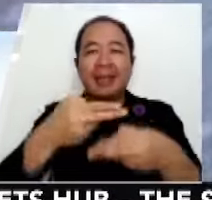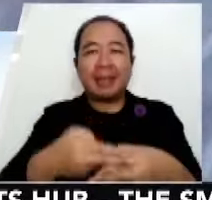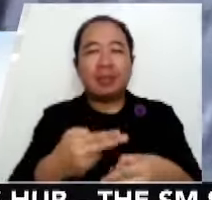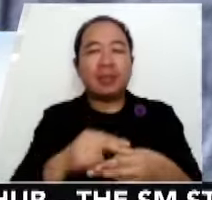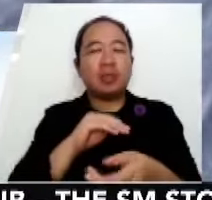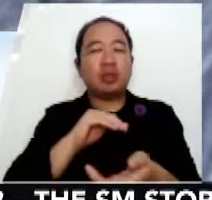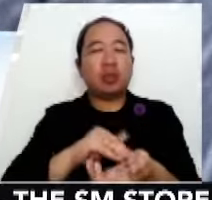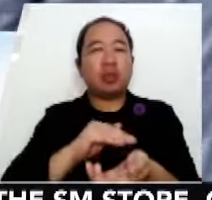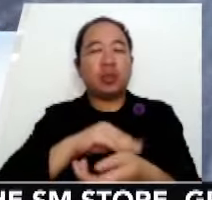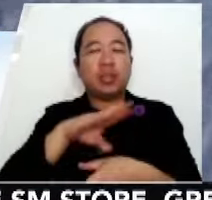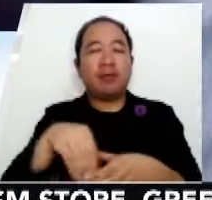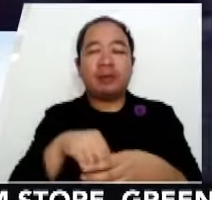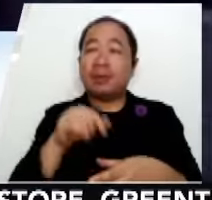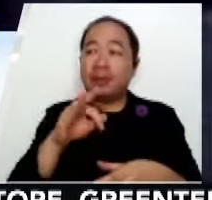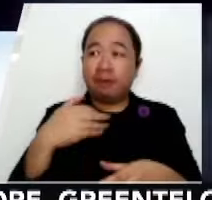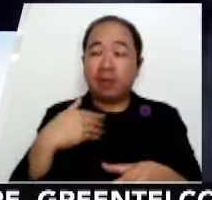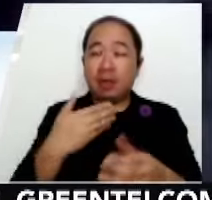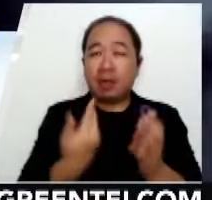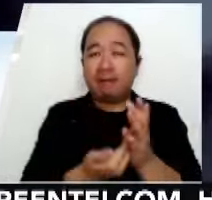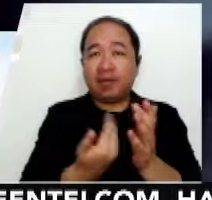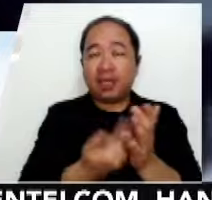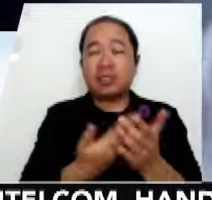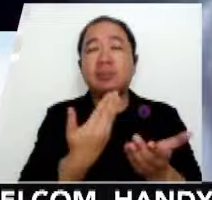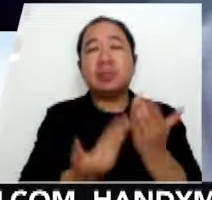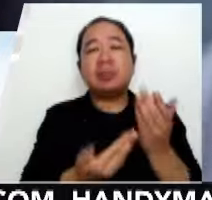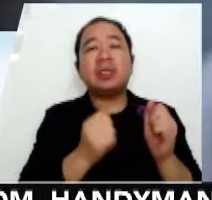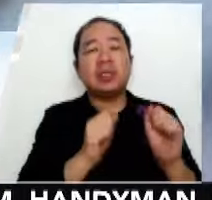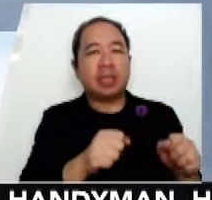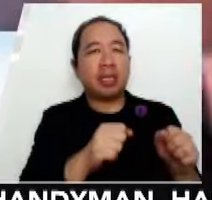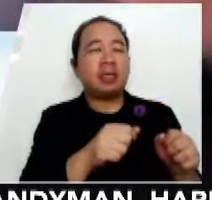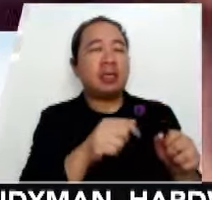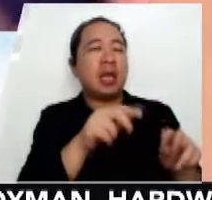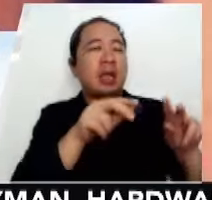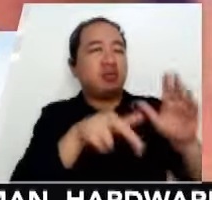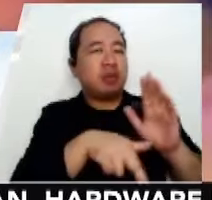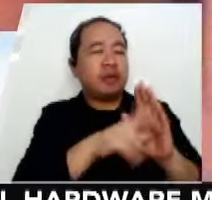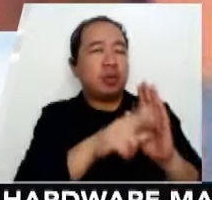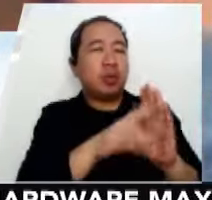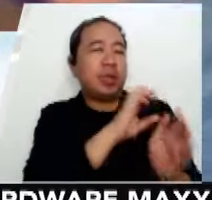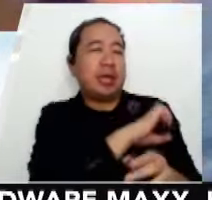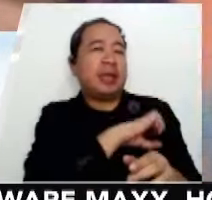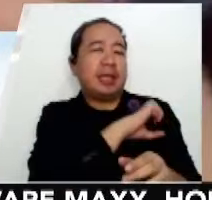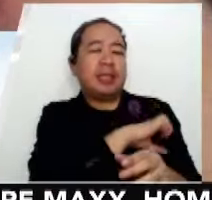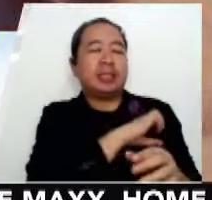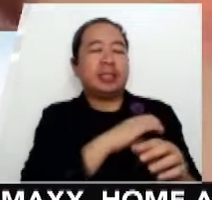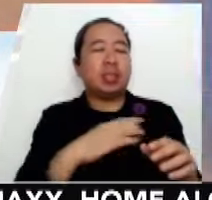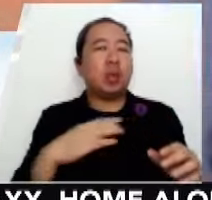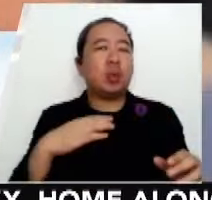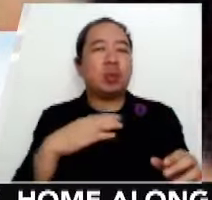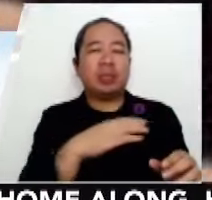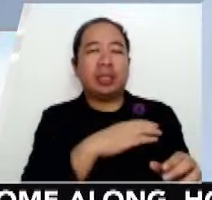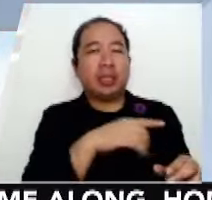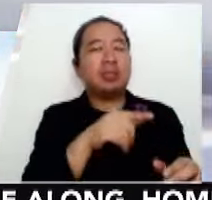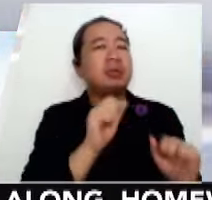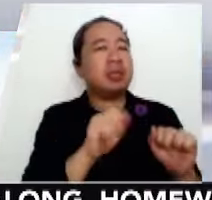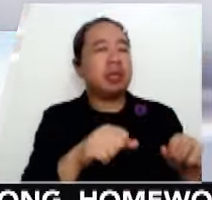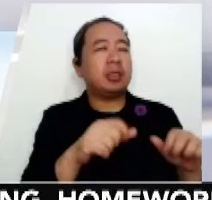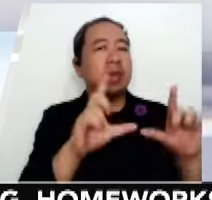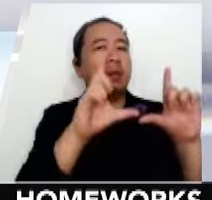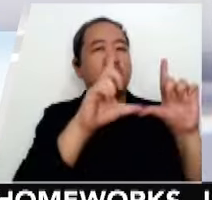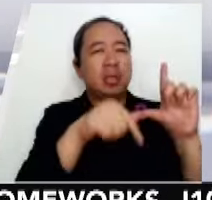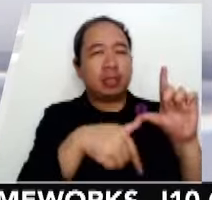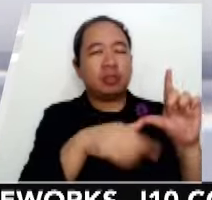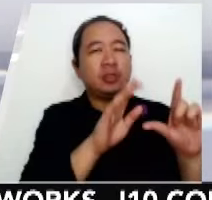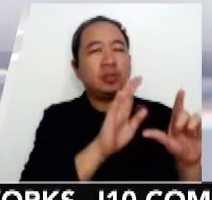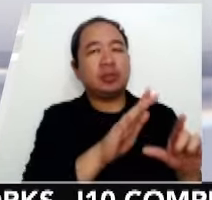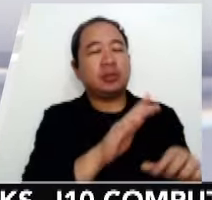maaaring isa lang ang doktor sa kanilang ethics committee na ang pinakamabigat na parusa ay rekomendasyong suspindihin ang medical license. Hindi maaaring